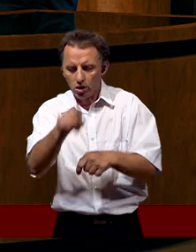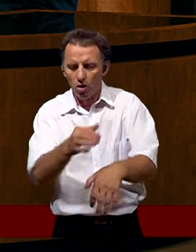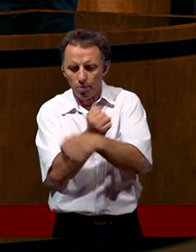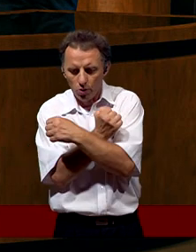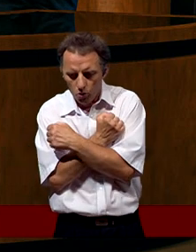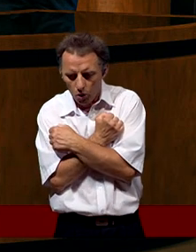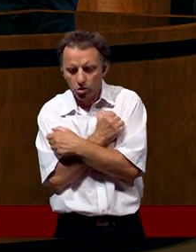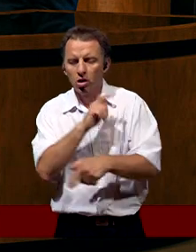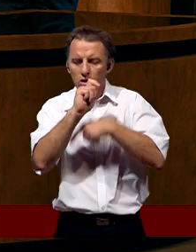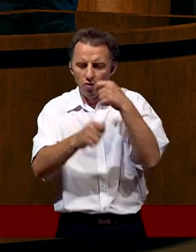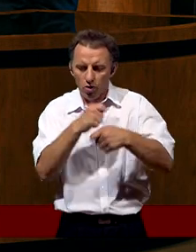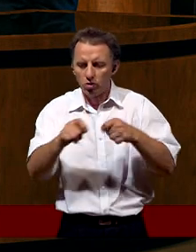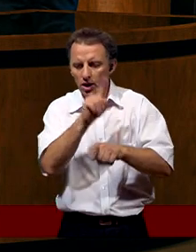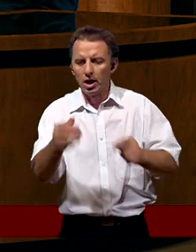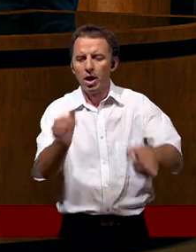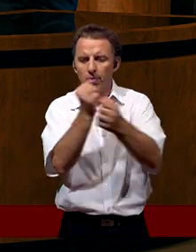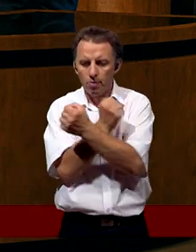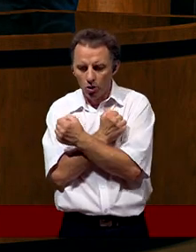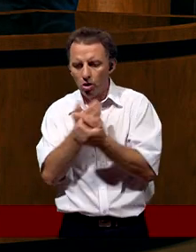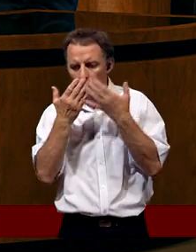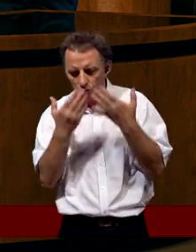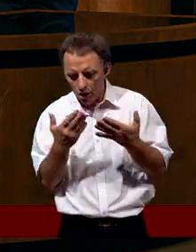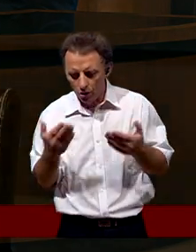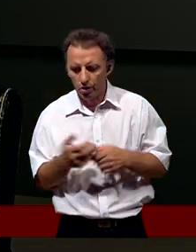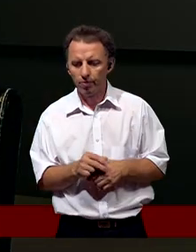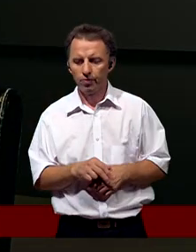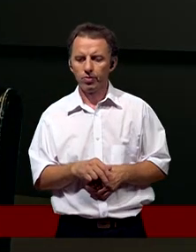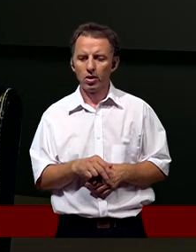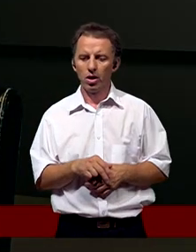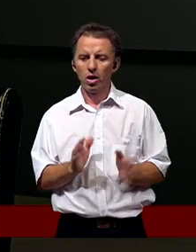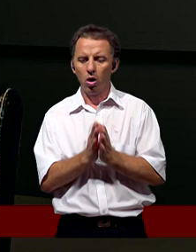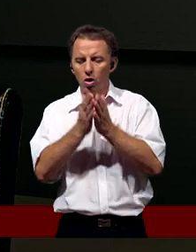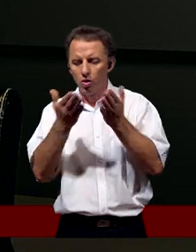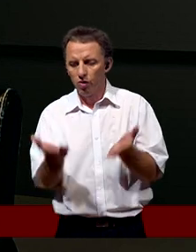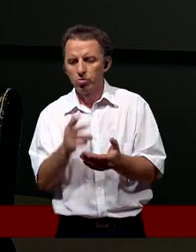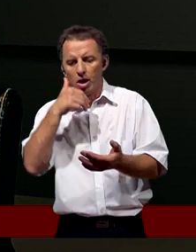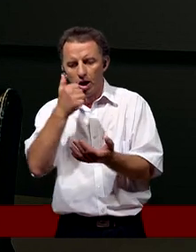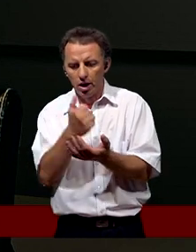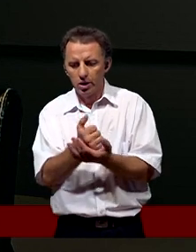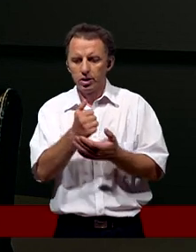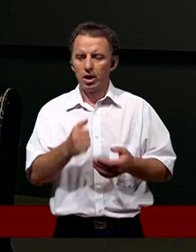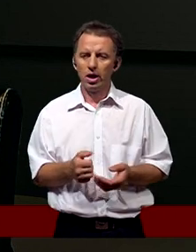są Boże, związane z miłością. Tak. Tak, dziękuję, dokładnie. Właśnie w pierwszym liście